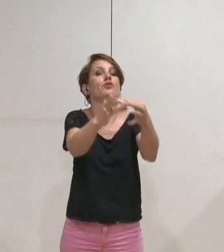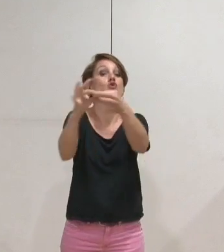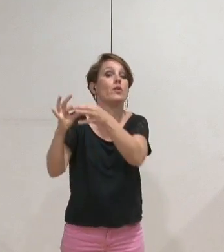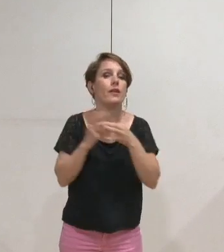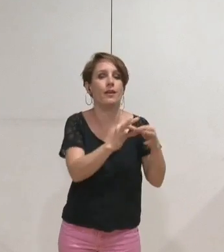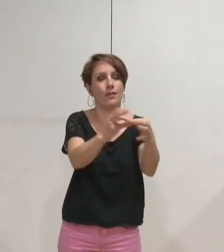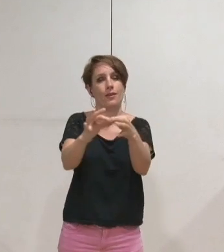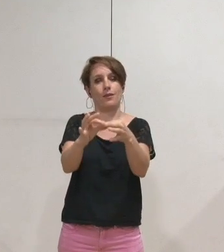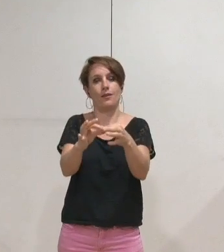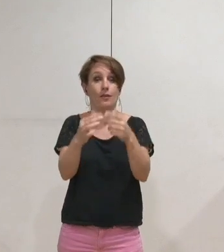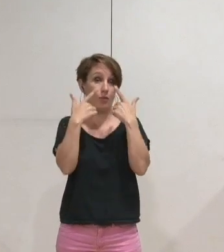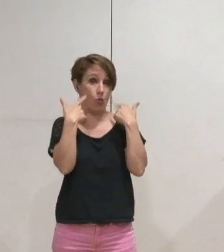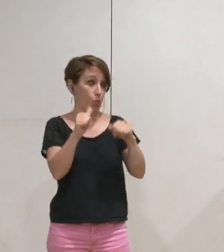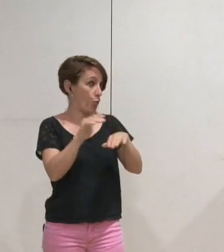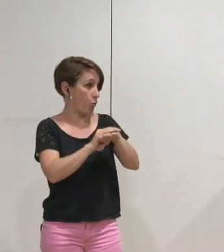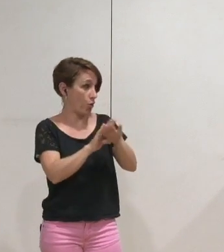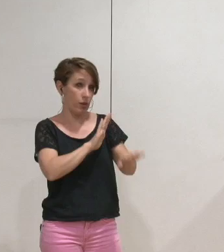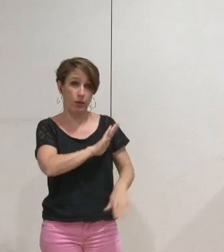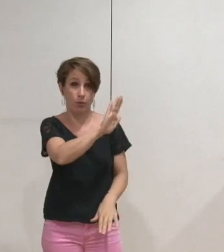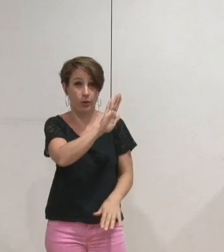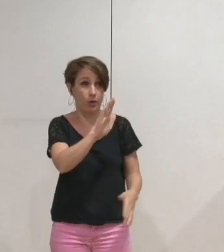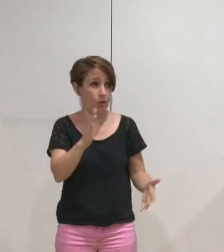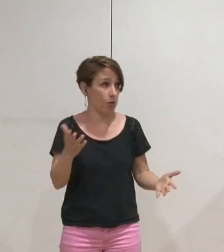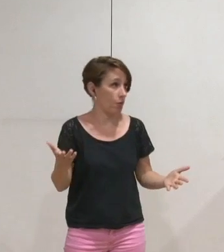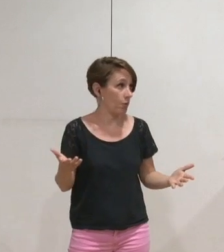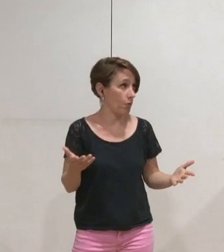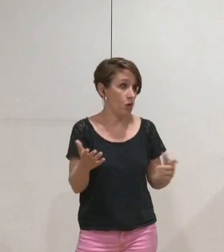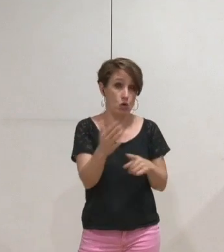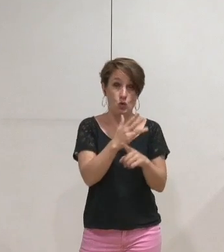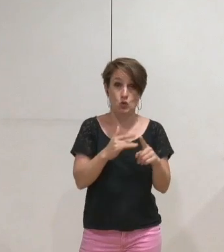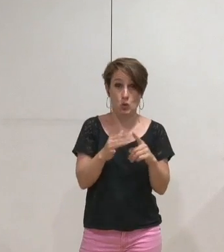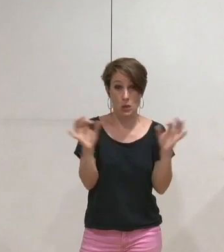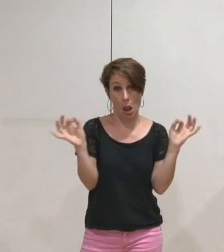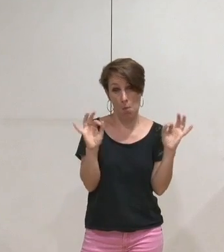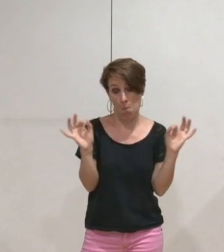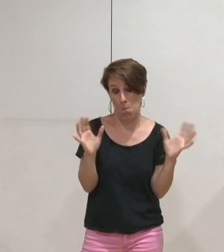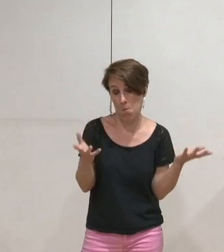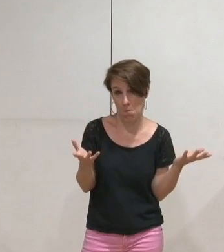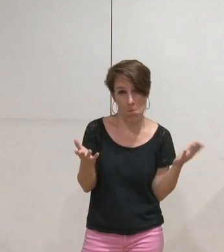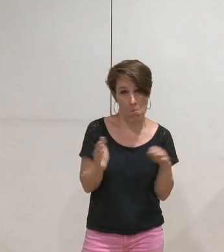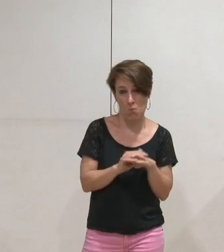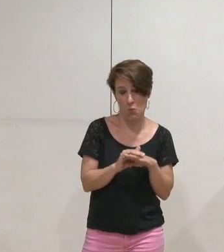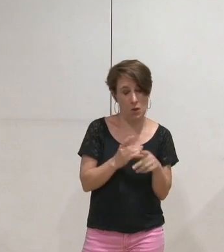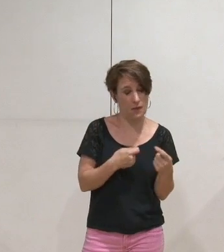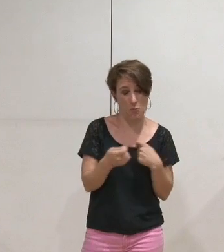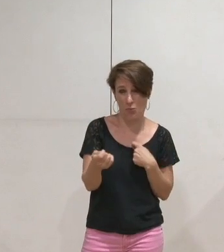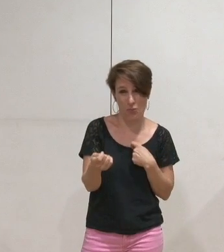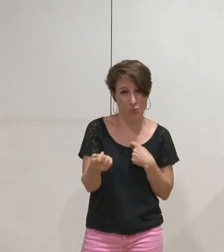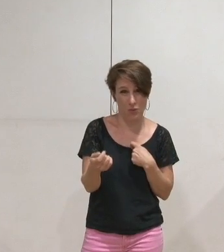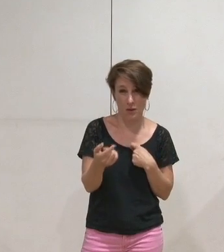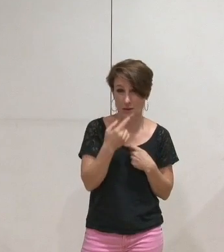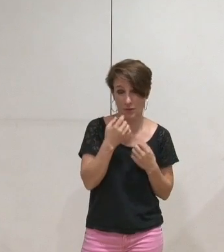bien donc que votre politique de ce point de vue-là n'est pas sociale et au fond amplifie l'austérité que vous